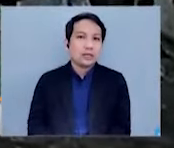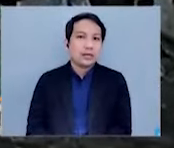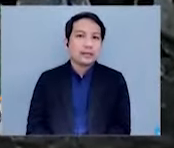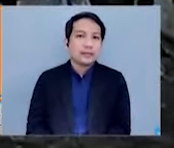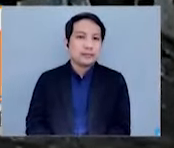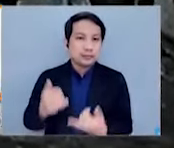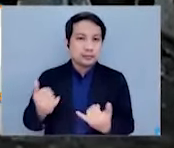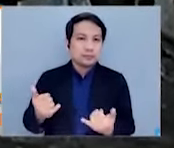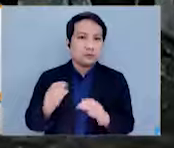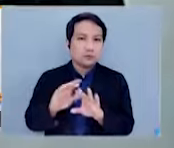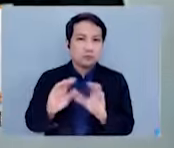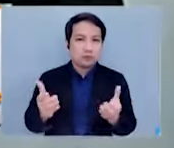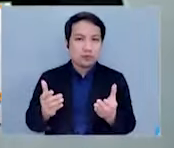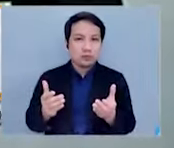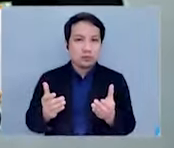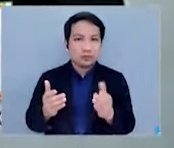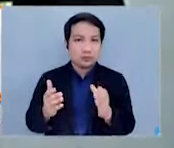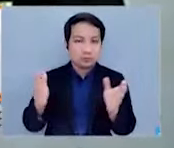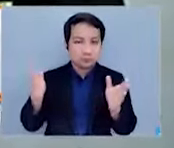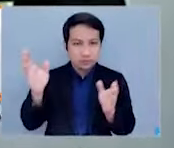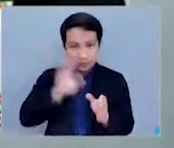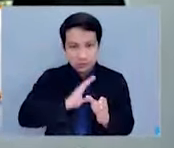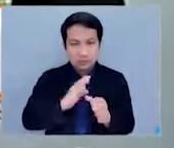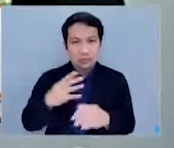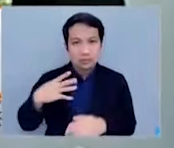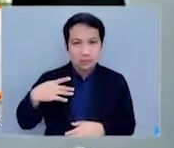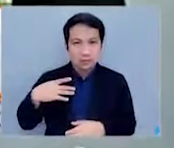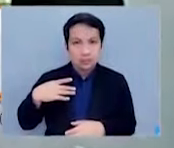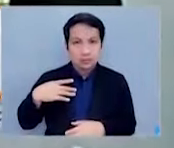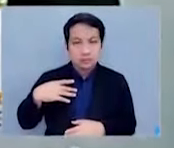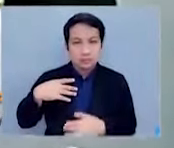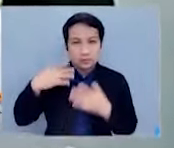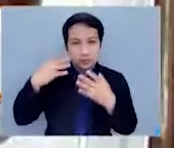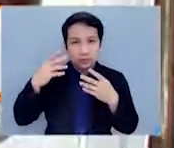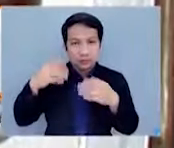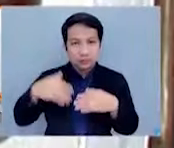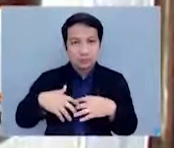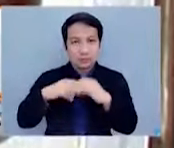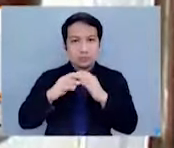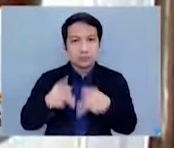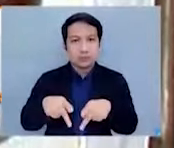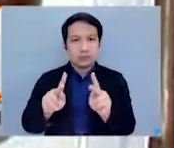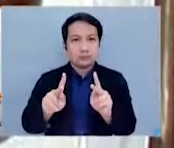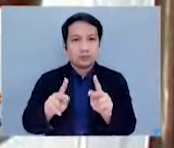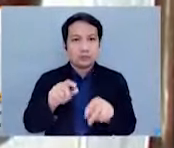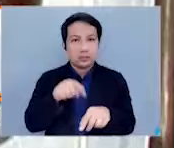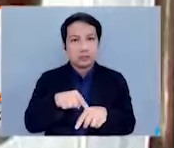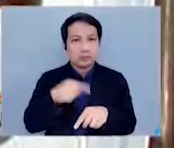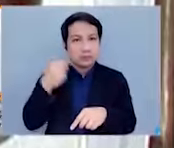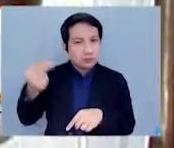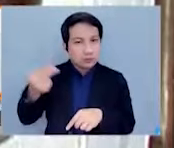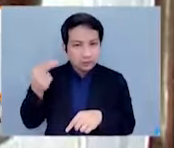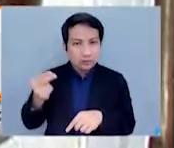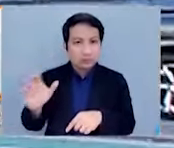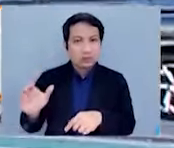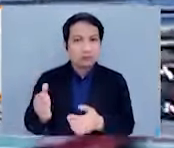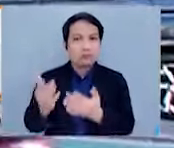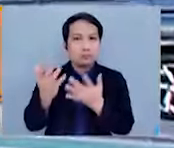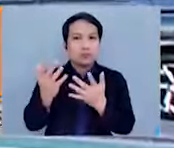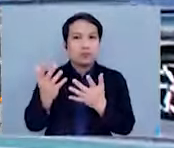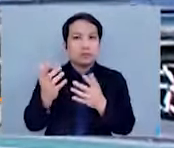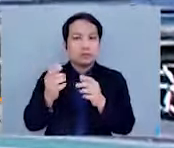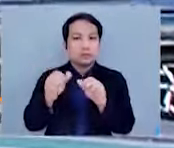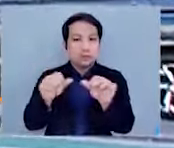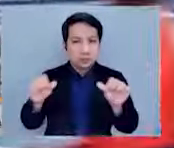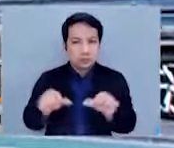wala munang demolition habang hinihintay ang building permit para matukoy kung heritage site ang fire station. Nagbabalita mula